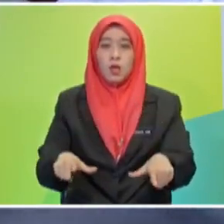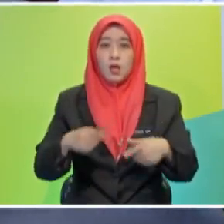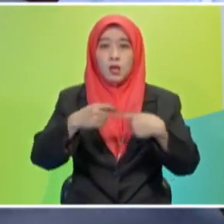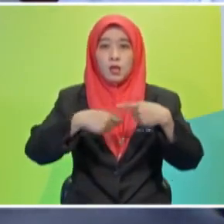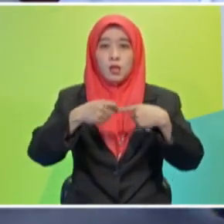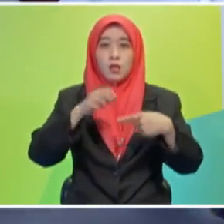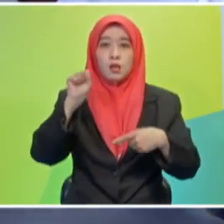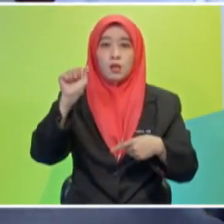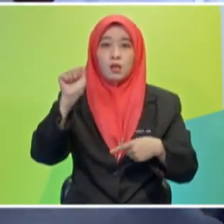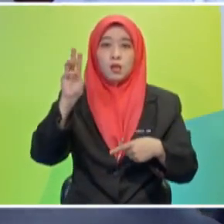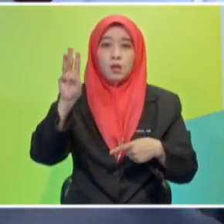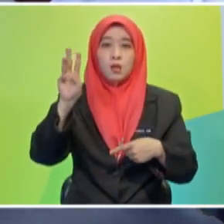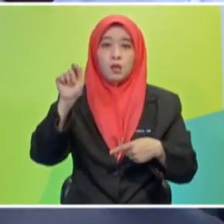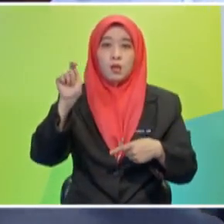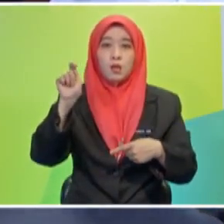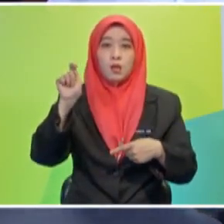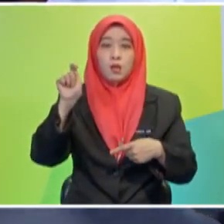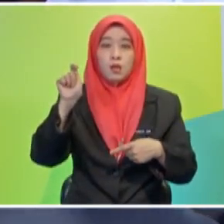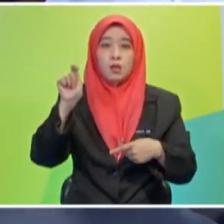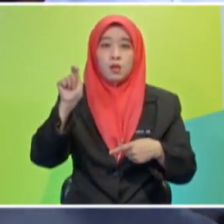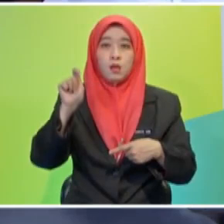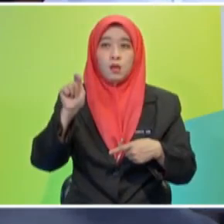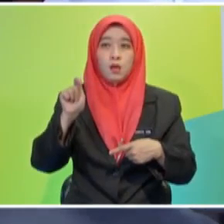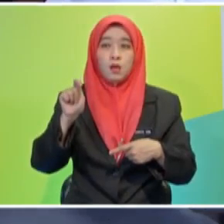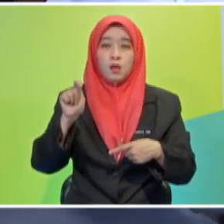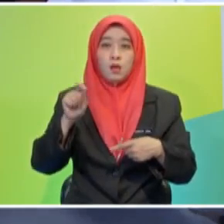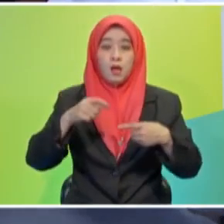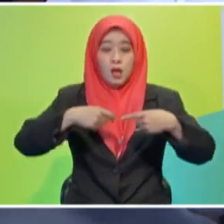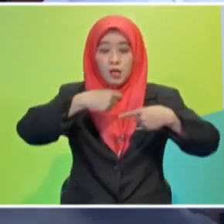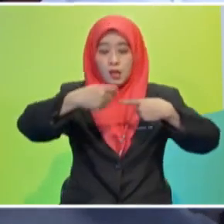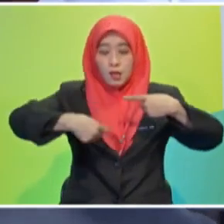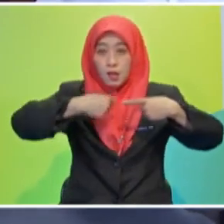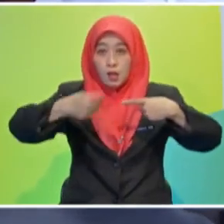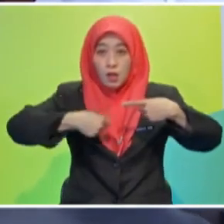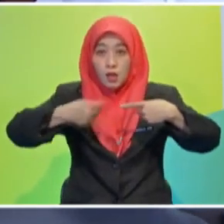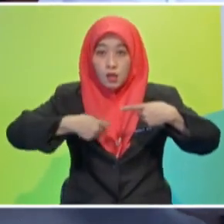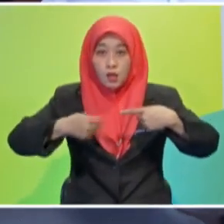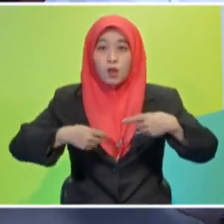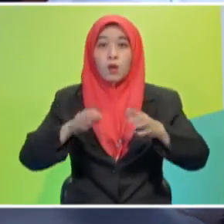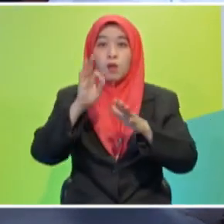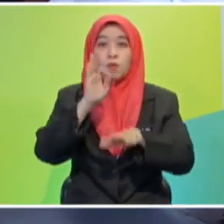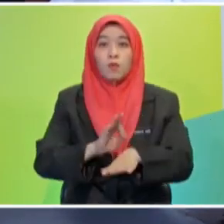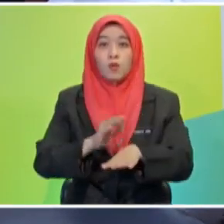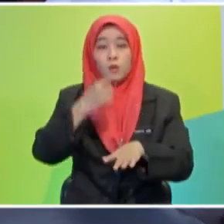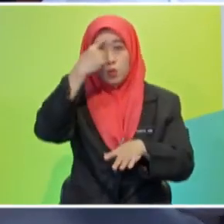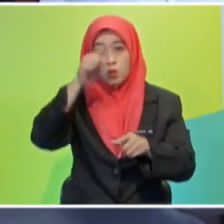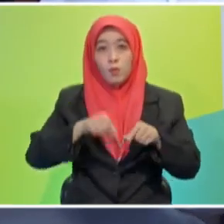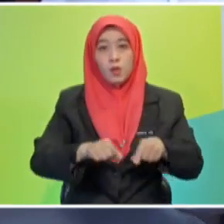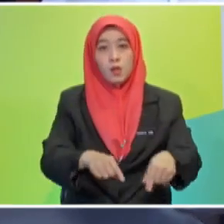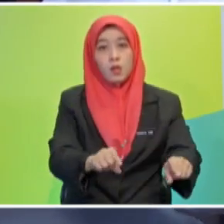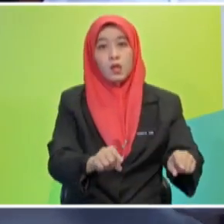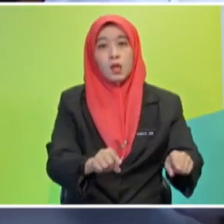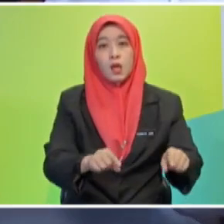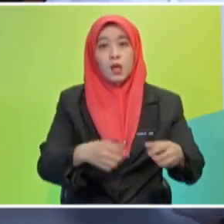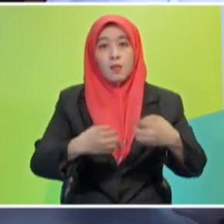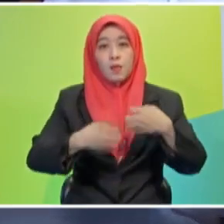cikgu. Fungsinya, takal berfungsi untuk menggerakkan suatu objek seperti memutar drum mesin basuh setelah